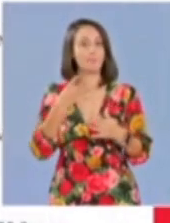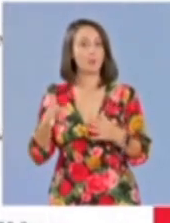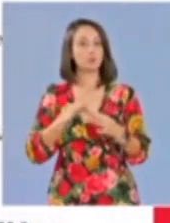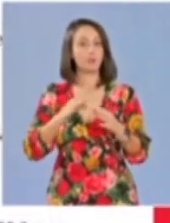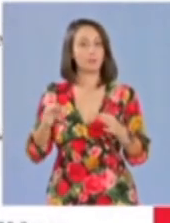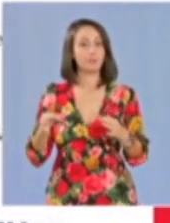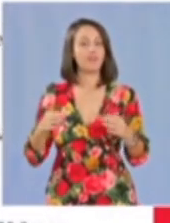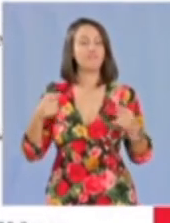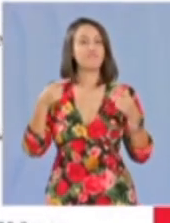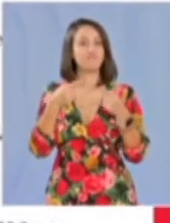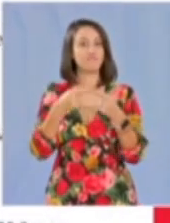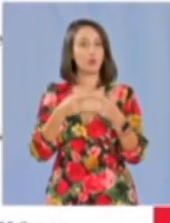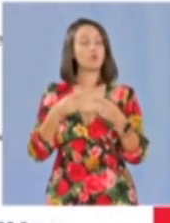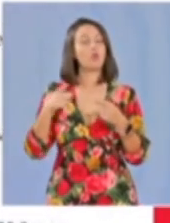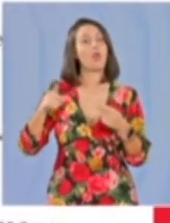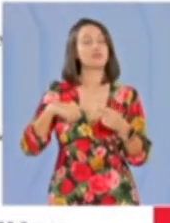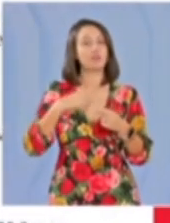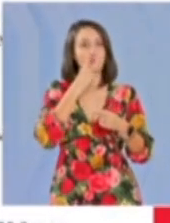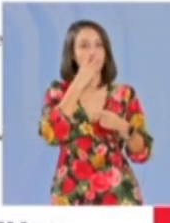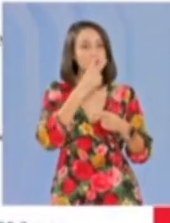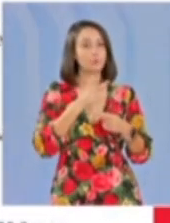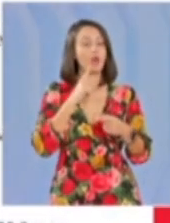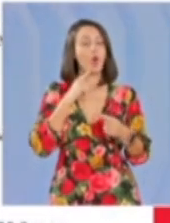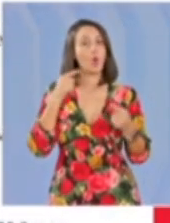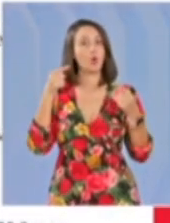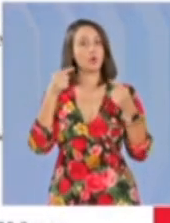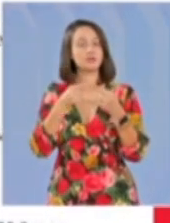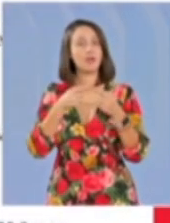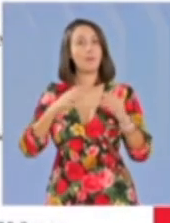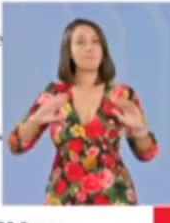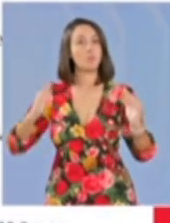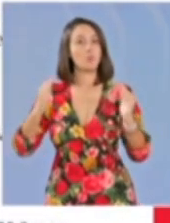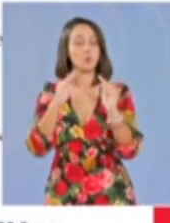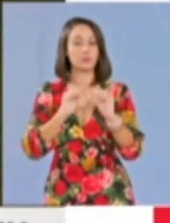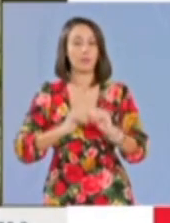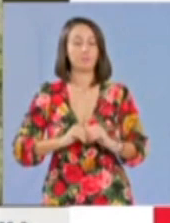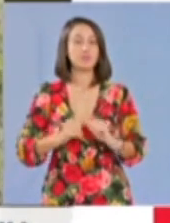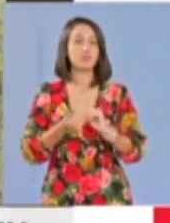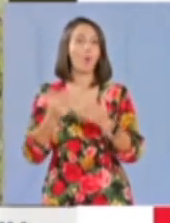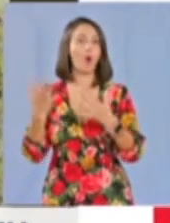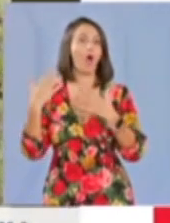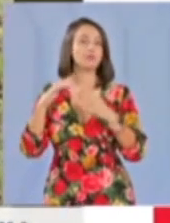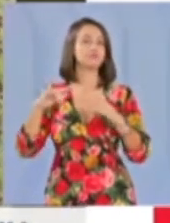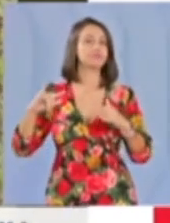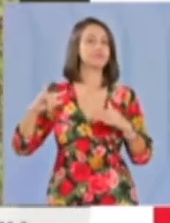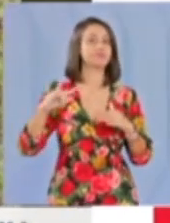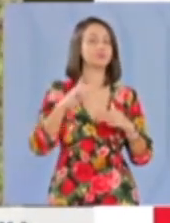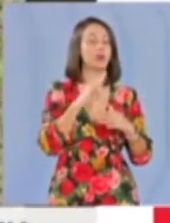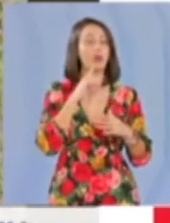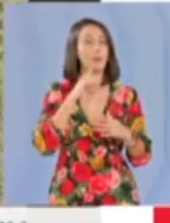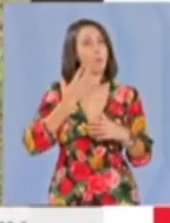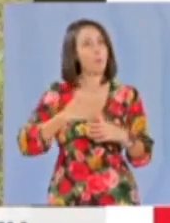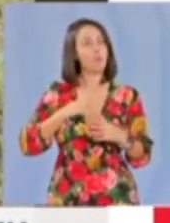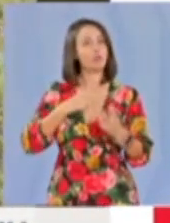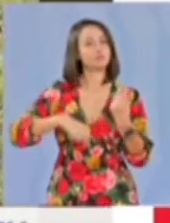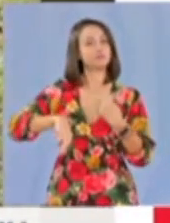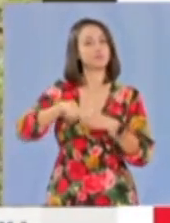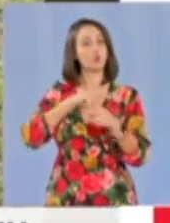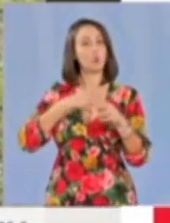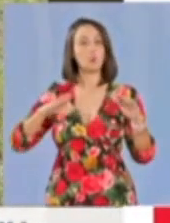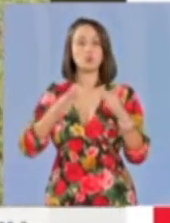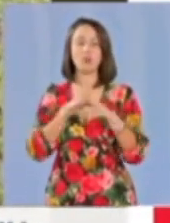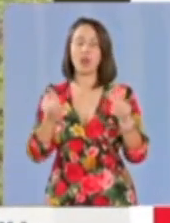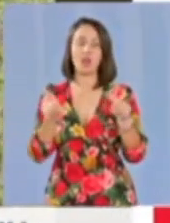de metri, vârful moldoveanu este vizibil doar de pe creasta Făgărașului sau din aer. Maia Sandu este un pătimit a traseelor montane, la